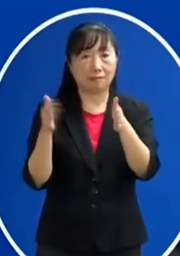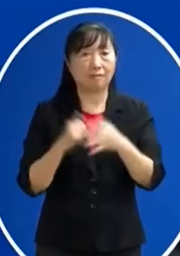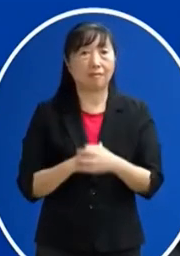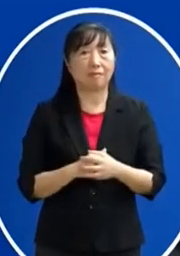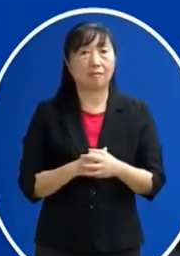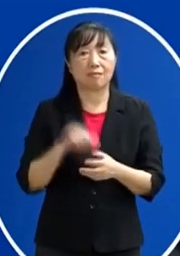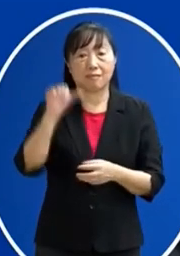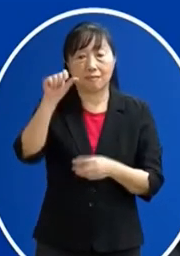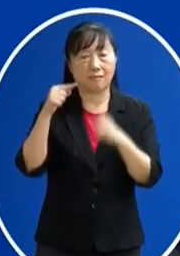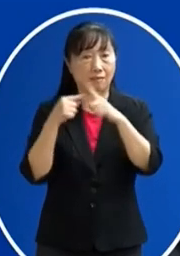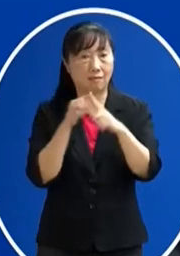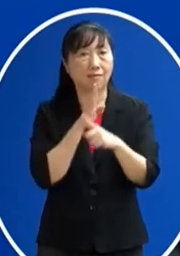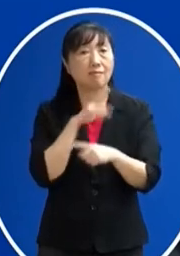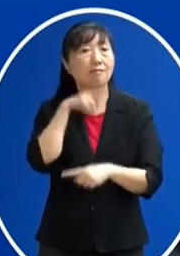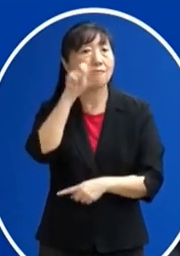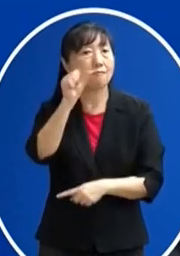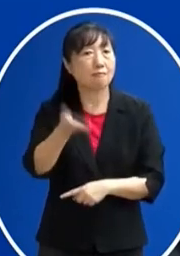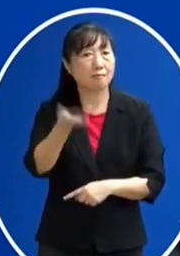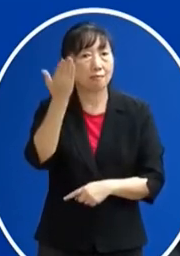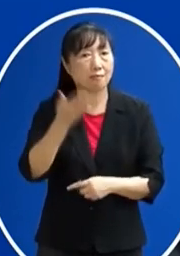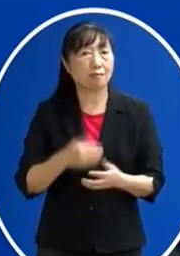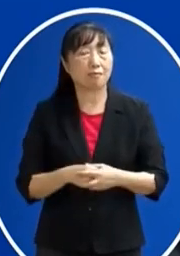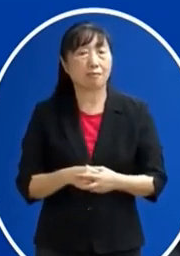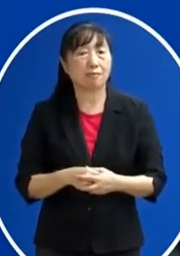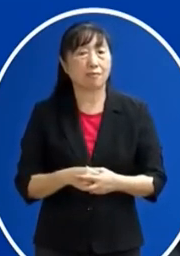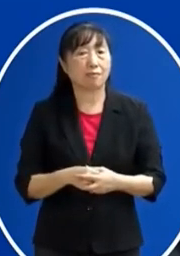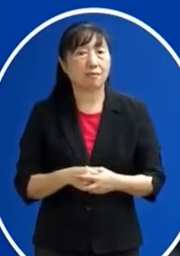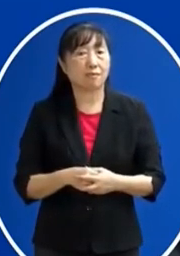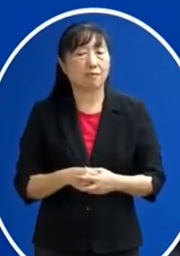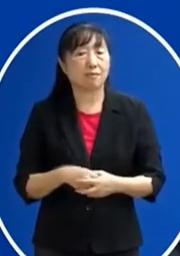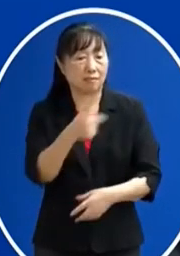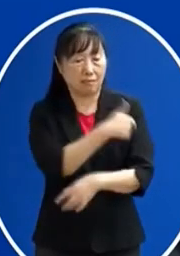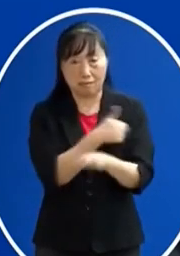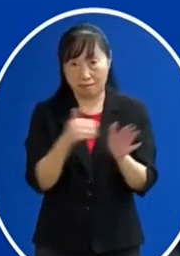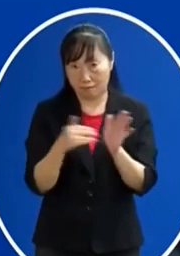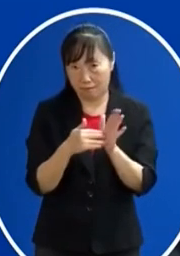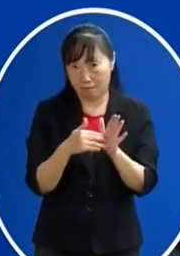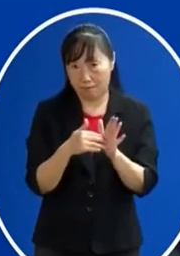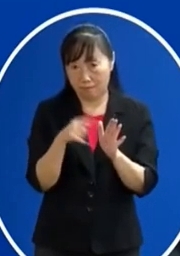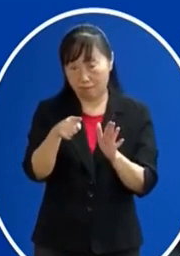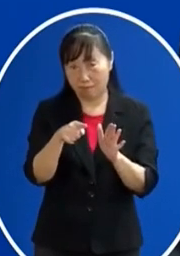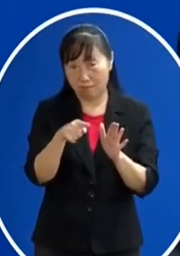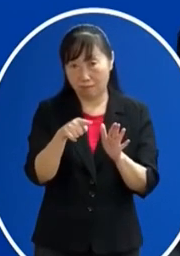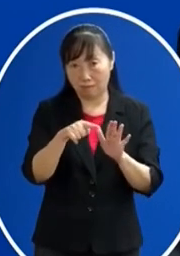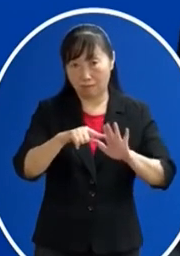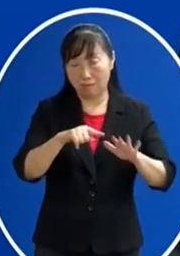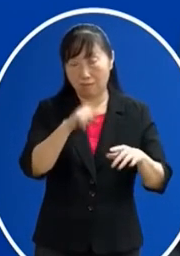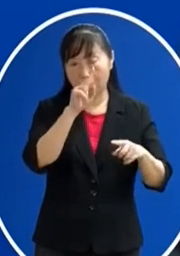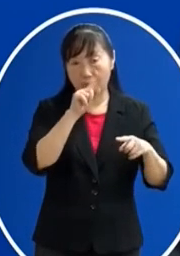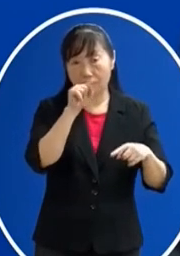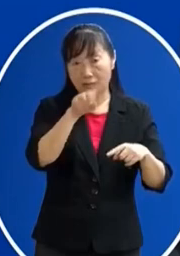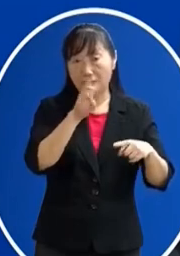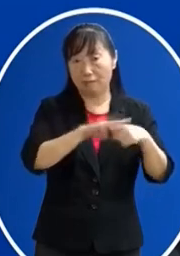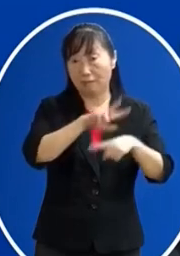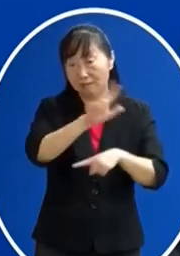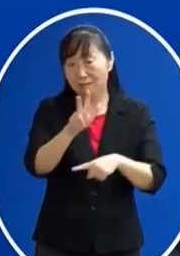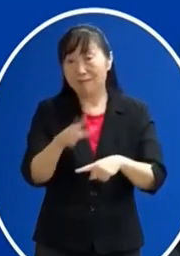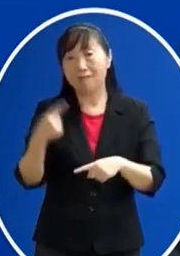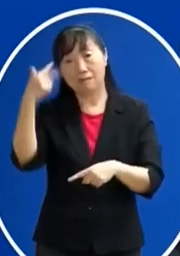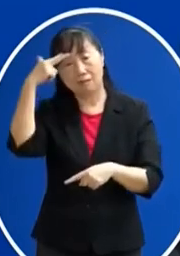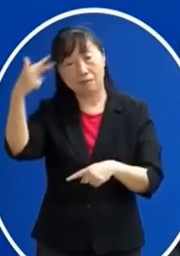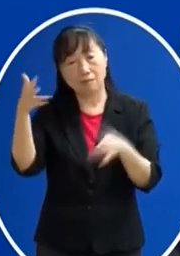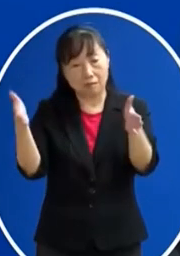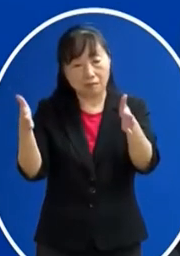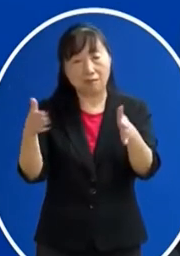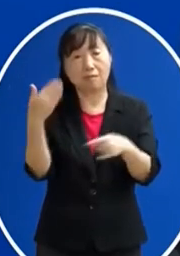间，其中五人是75岁以上长者，那是疫苗接种后当天到7天之间发生。那